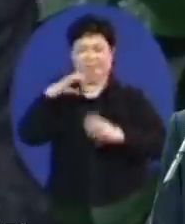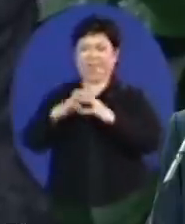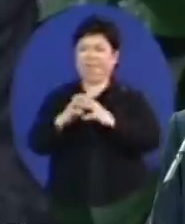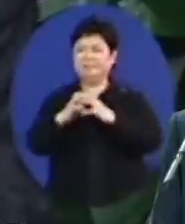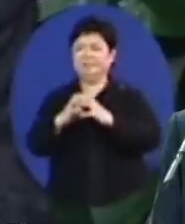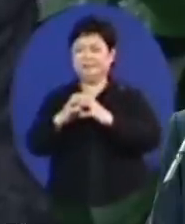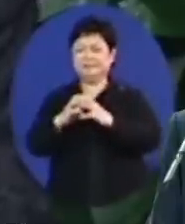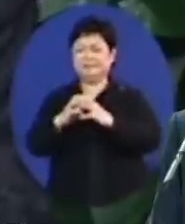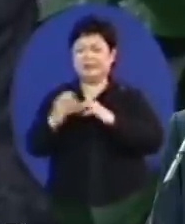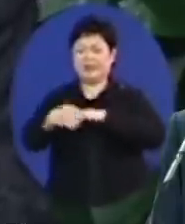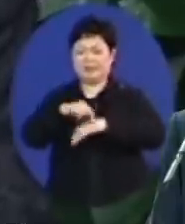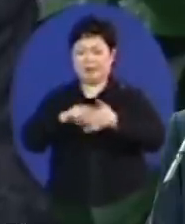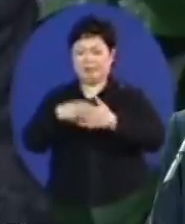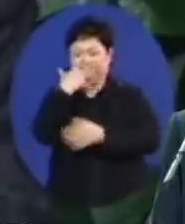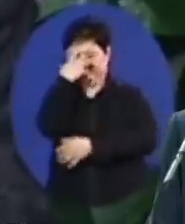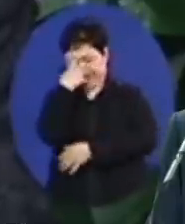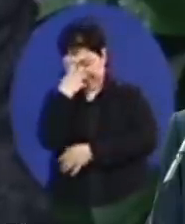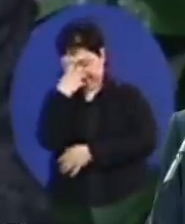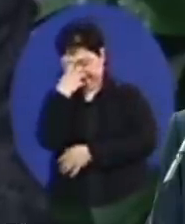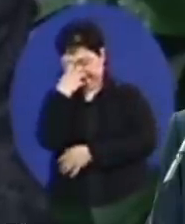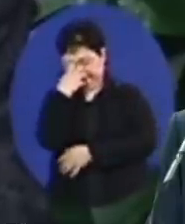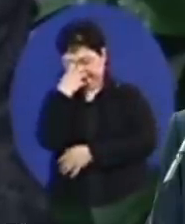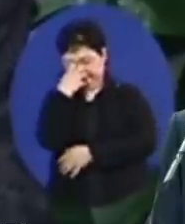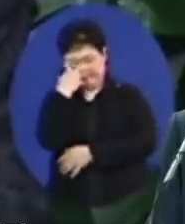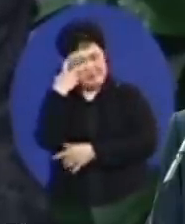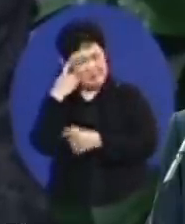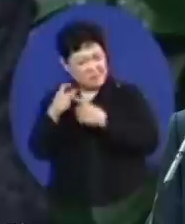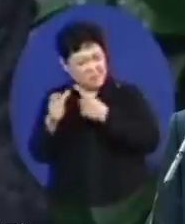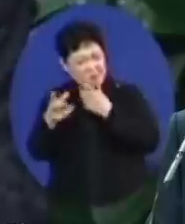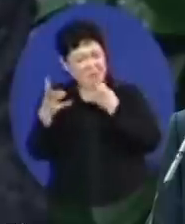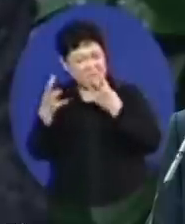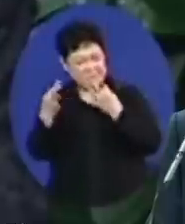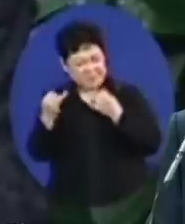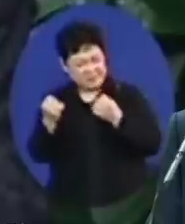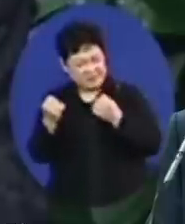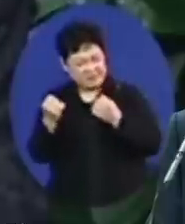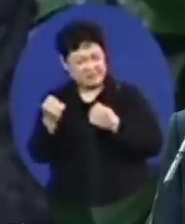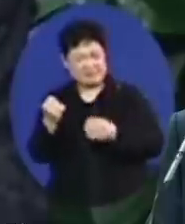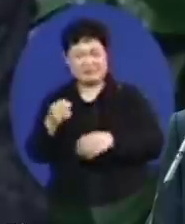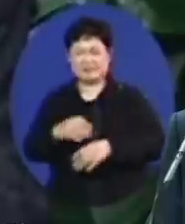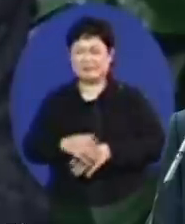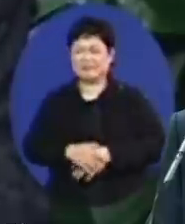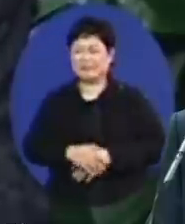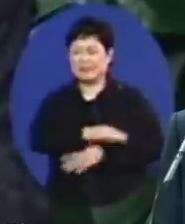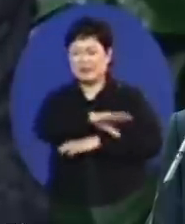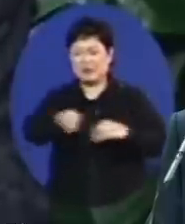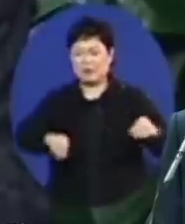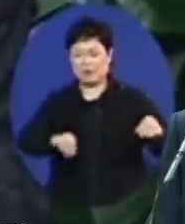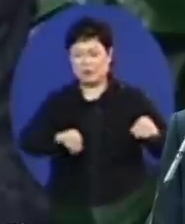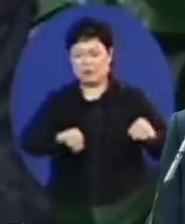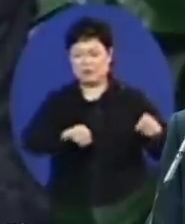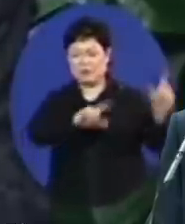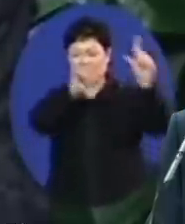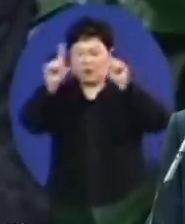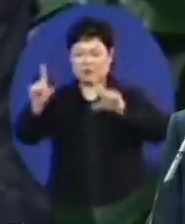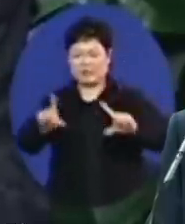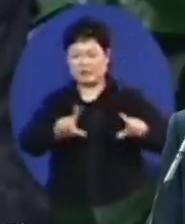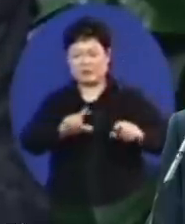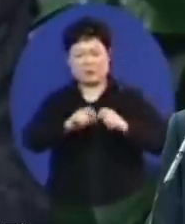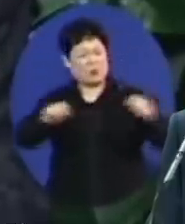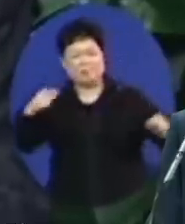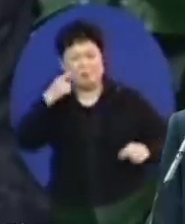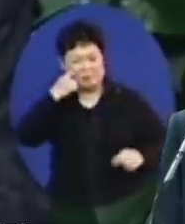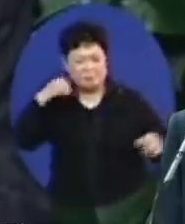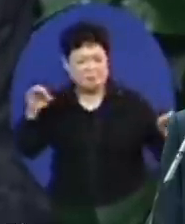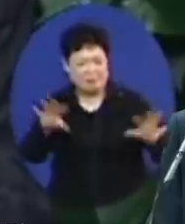마음이 우울하고 강하지 못하고 오래 살지도 못하고